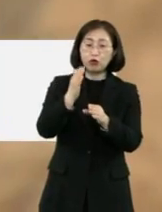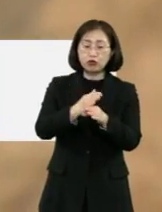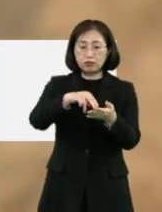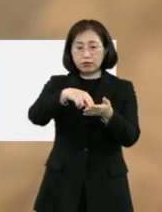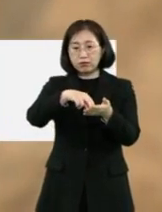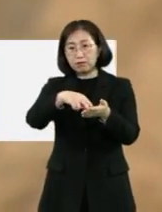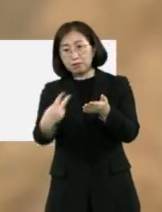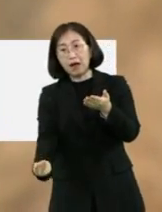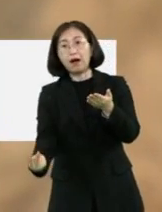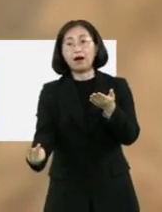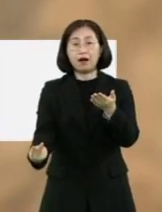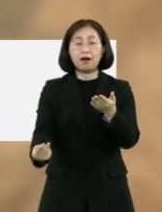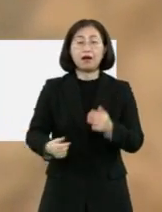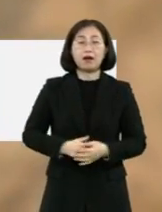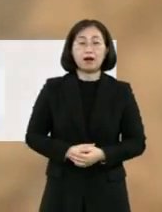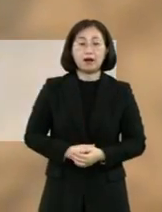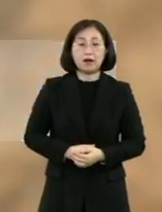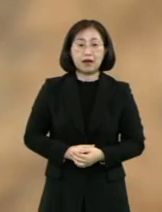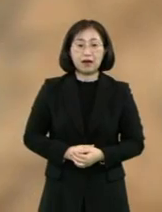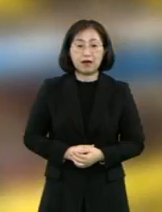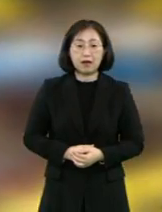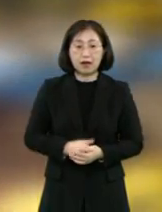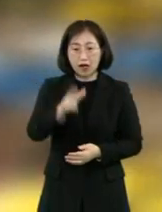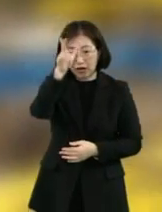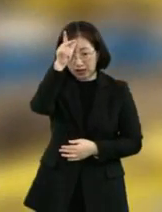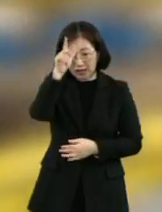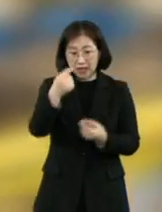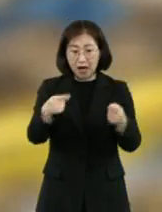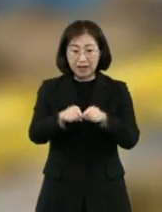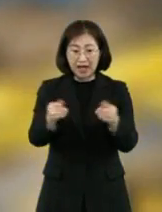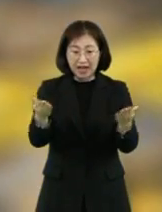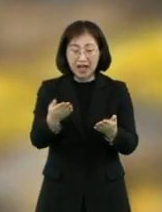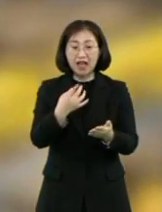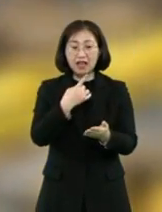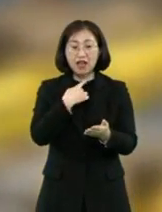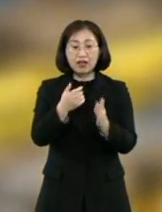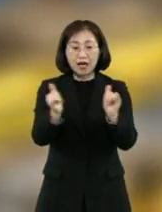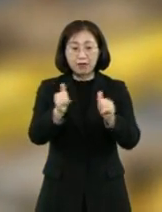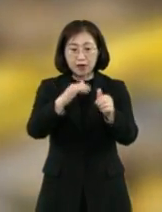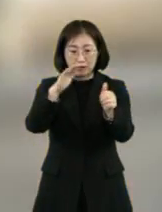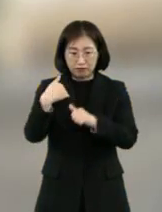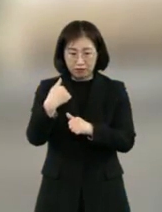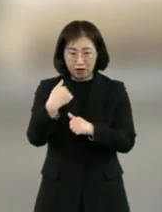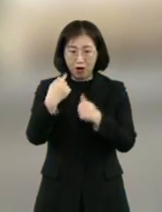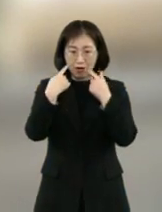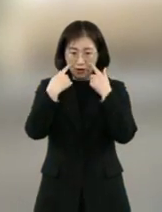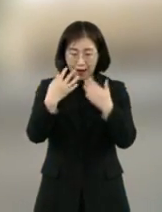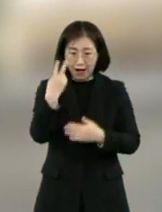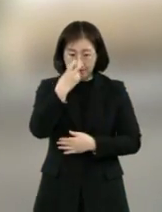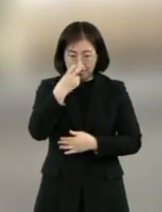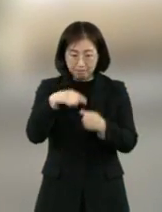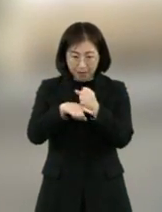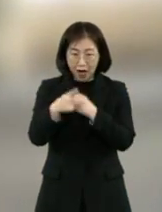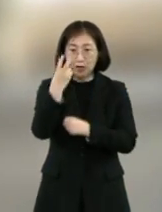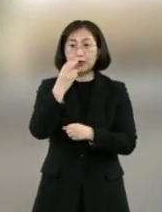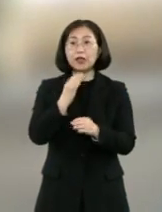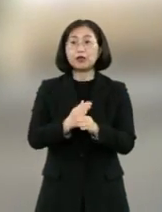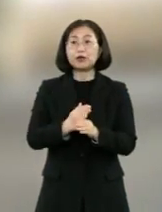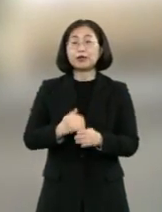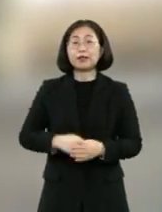추락한 걸로 알려졌습니다 경찰은 함께 작업 중이던 근로자 등을 상대로 정확한 사고 경위를 조사 중입니다